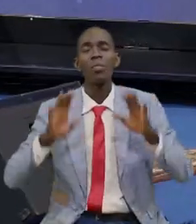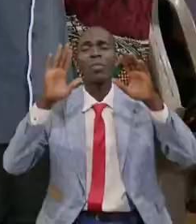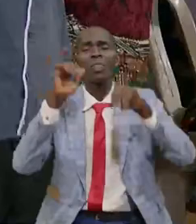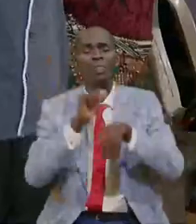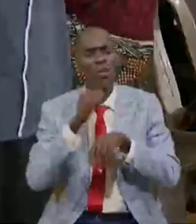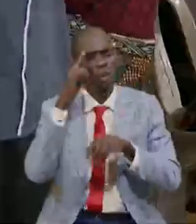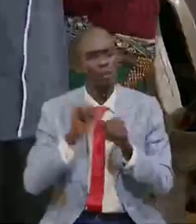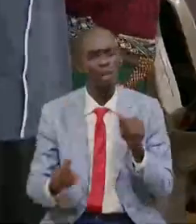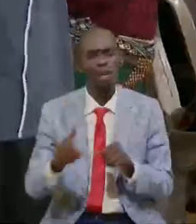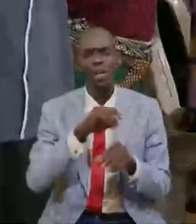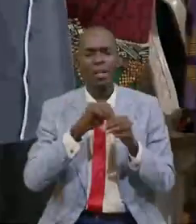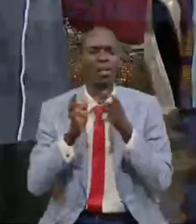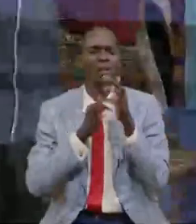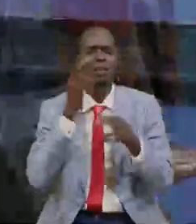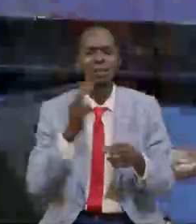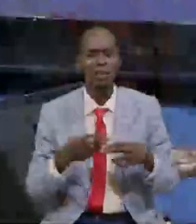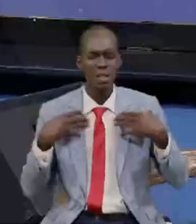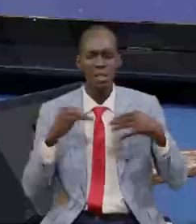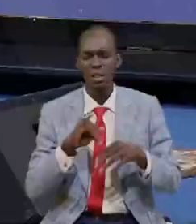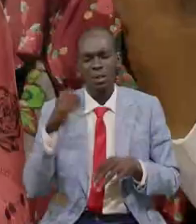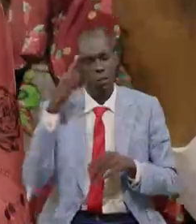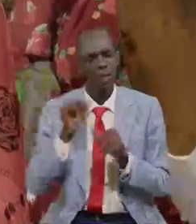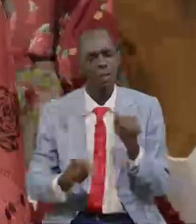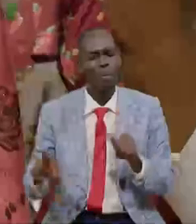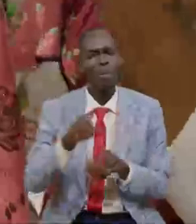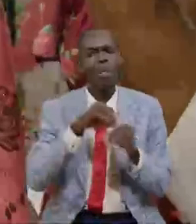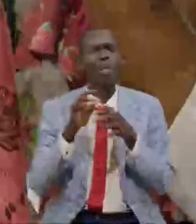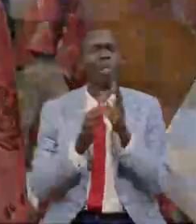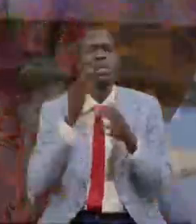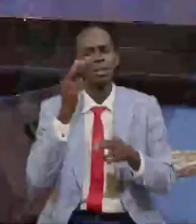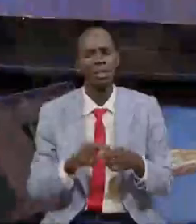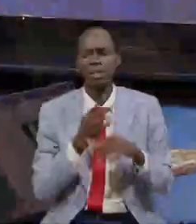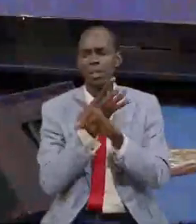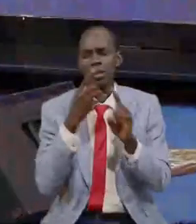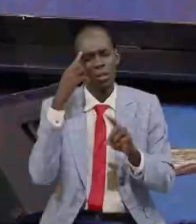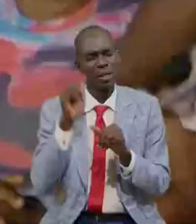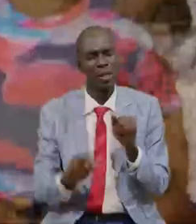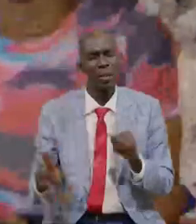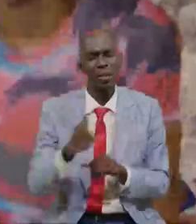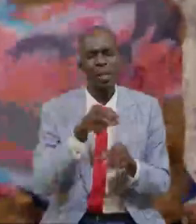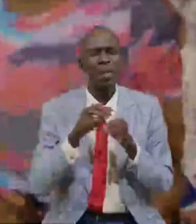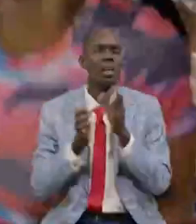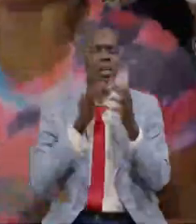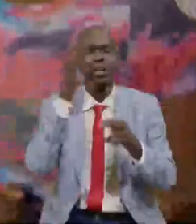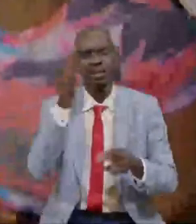miracle pour tout le monde, la guérison pour tout le monde, la délivrance pour tout le